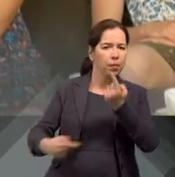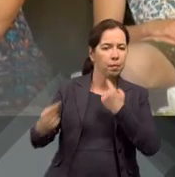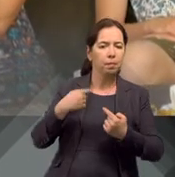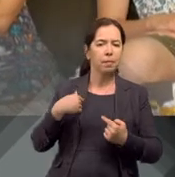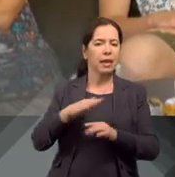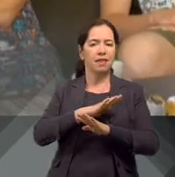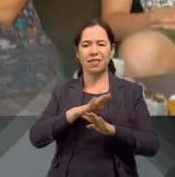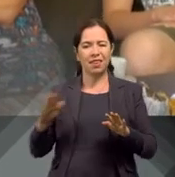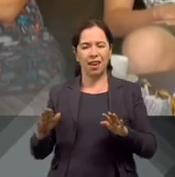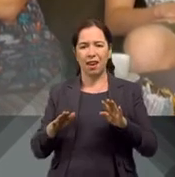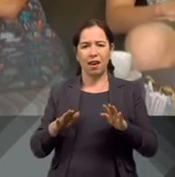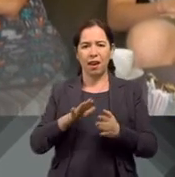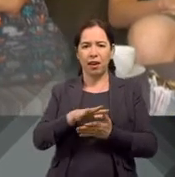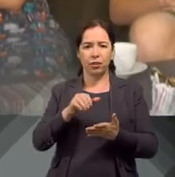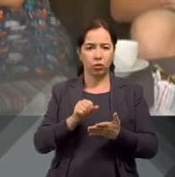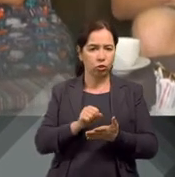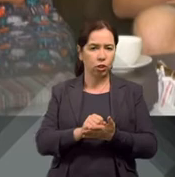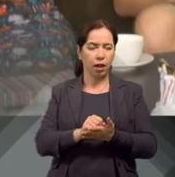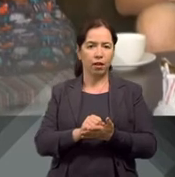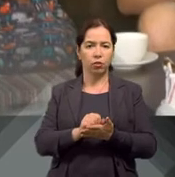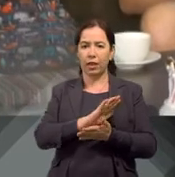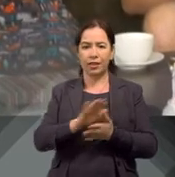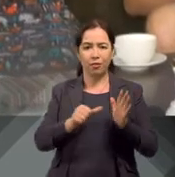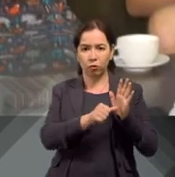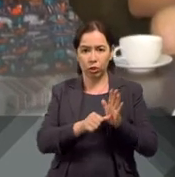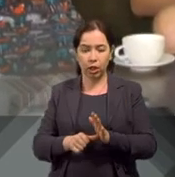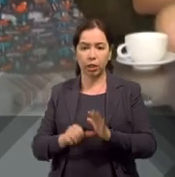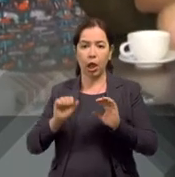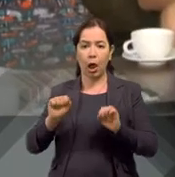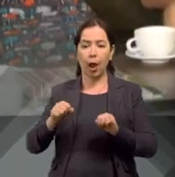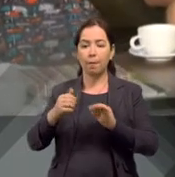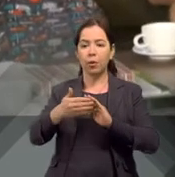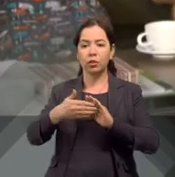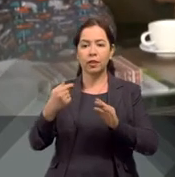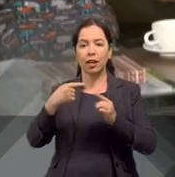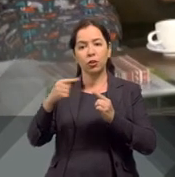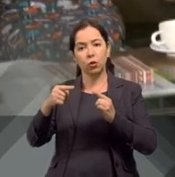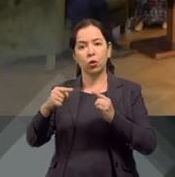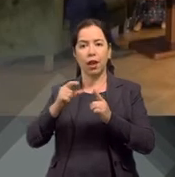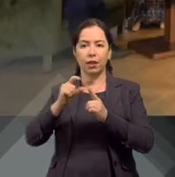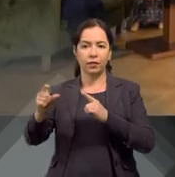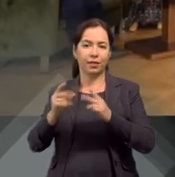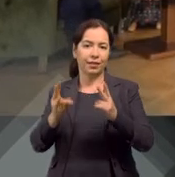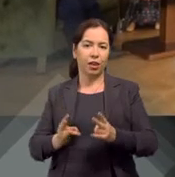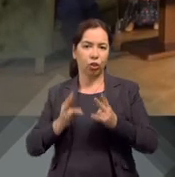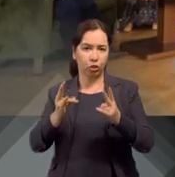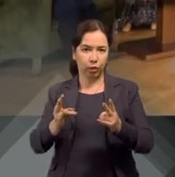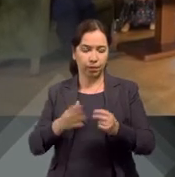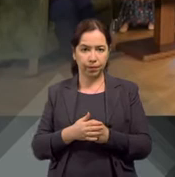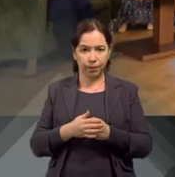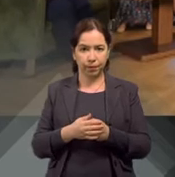не уничтожают, а могут вызвать другой ответ, ответ нежный.